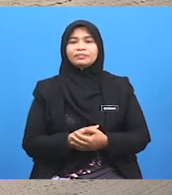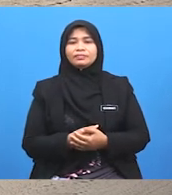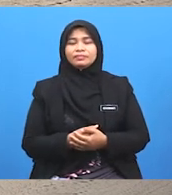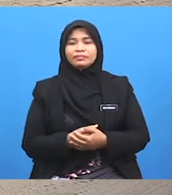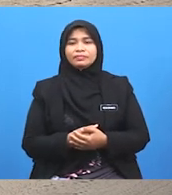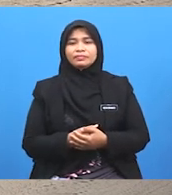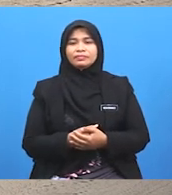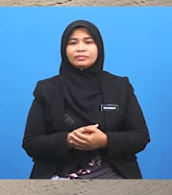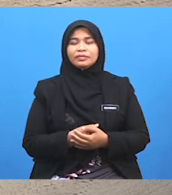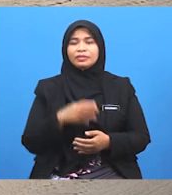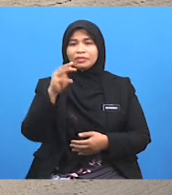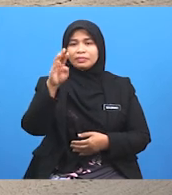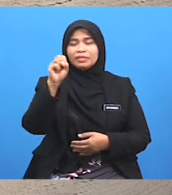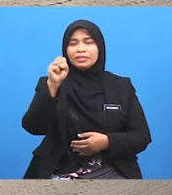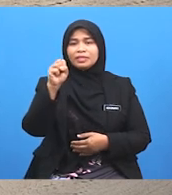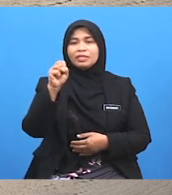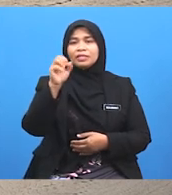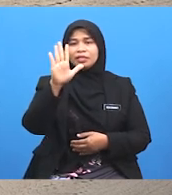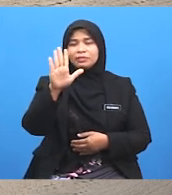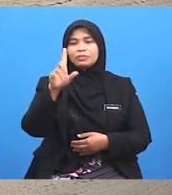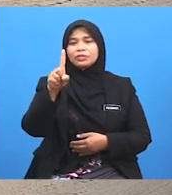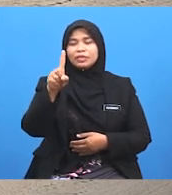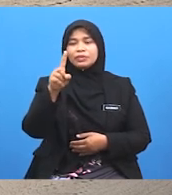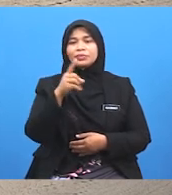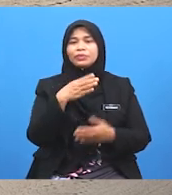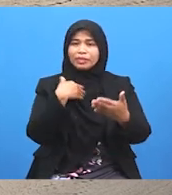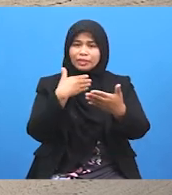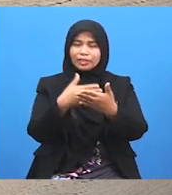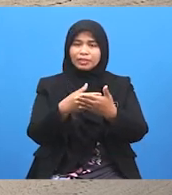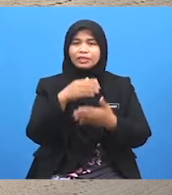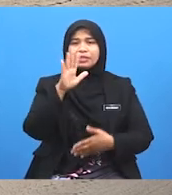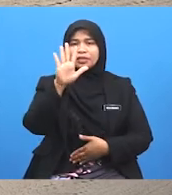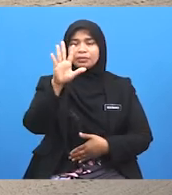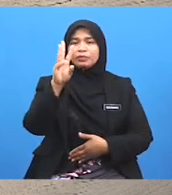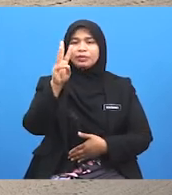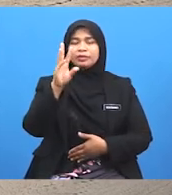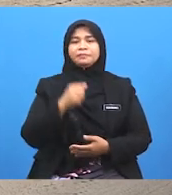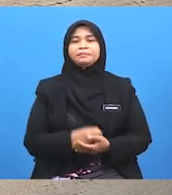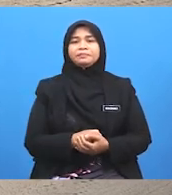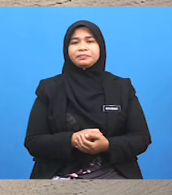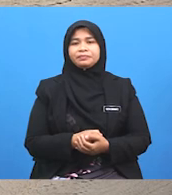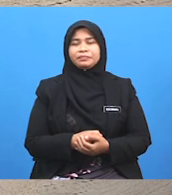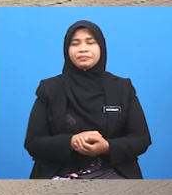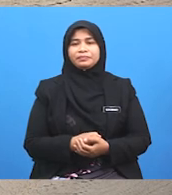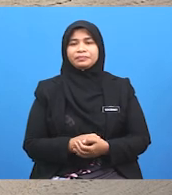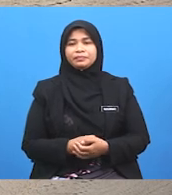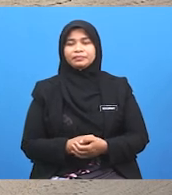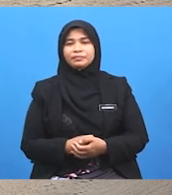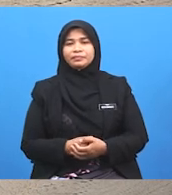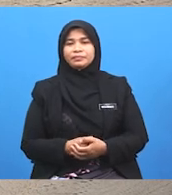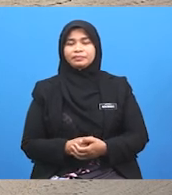Tahun 1, muka surat 51 hingga 56, unit 11,